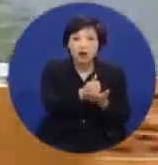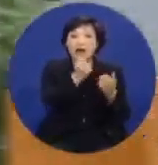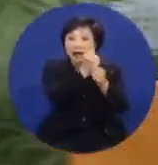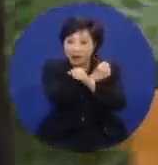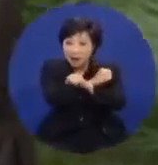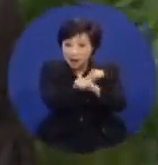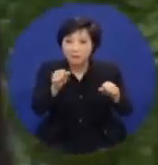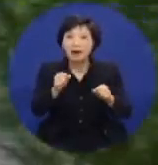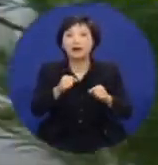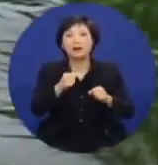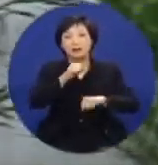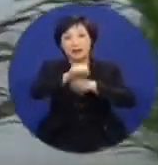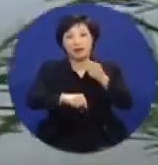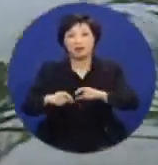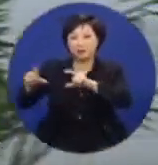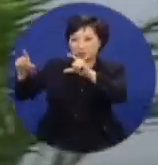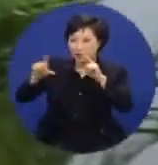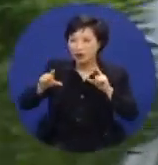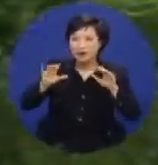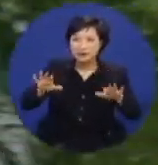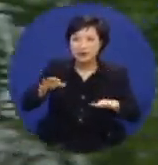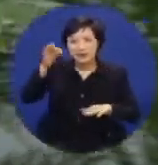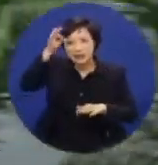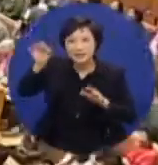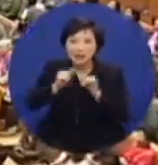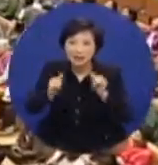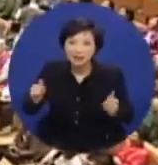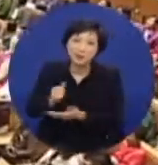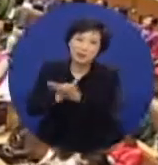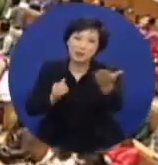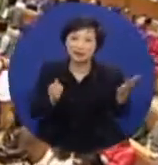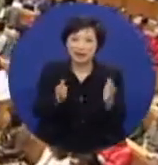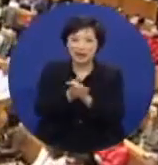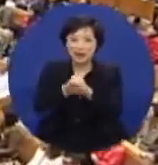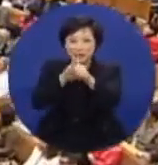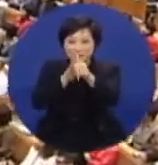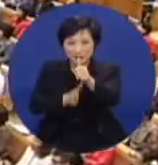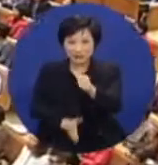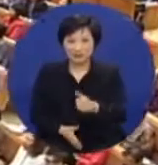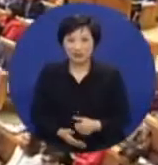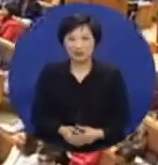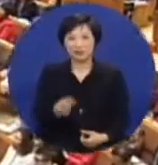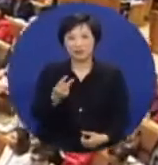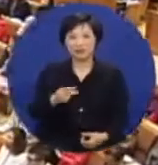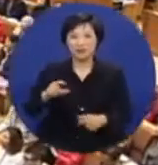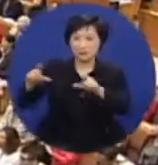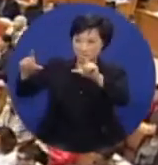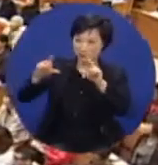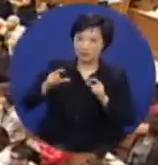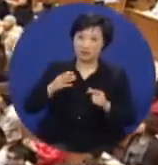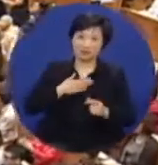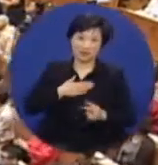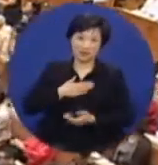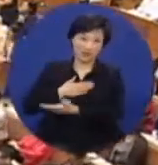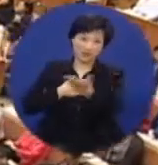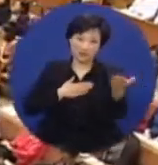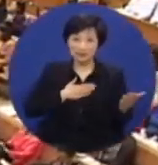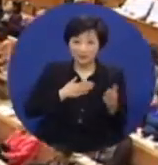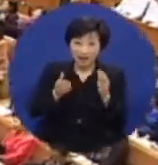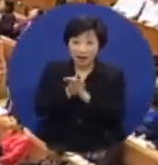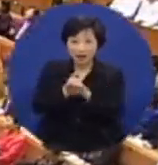자유를 선언했다고 인경 하시는 뭐 나면 합시다 그리고 송은 타도 신분 하면